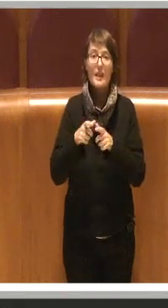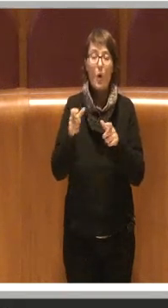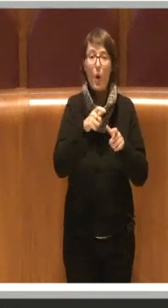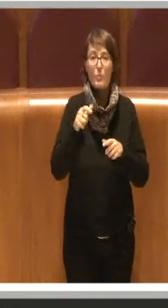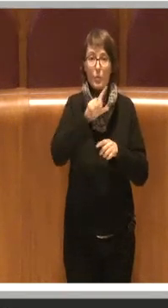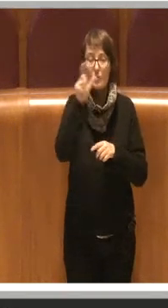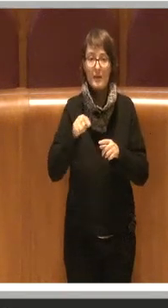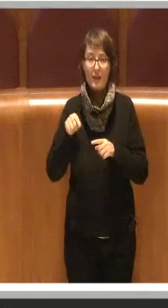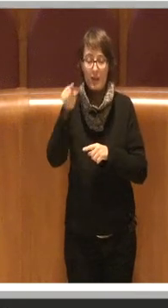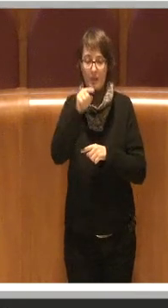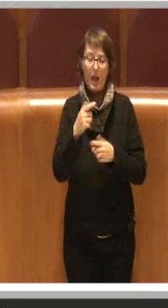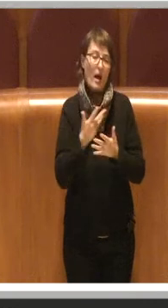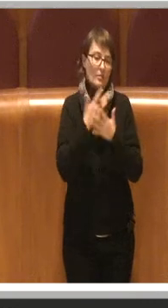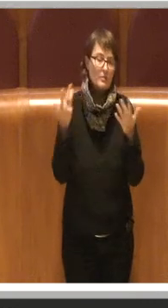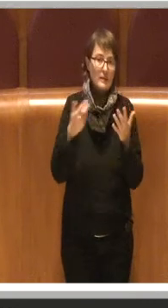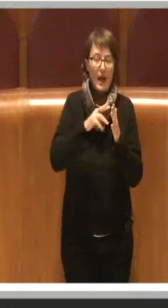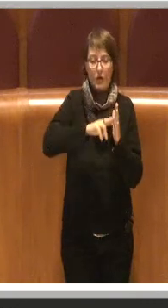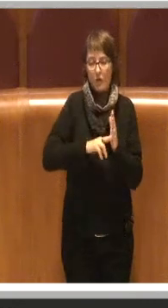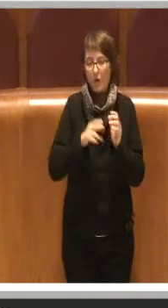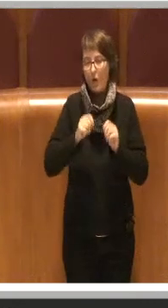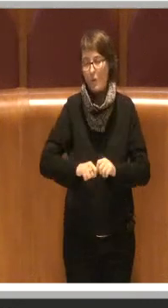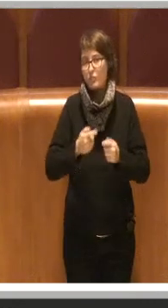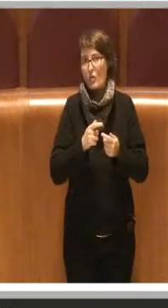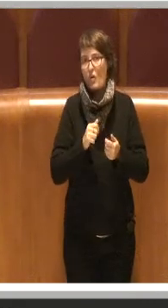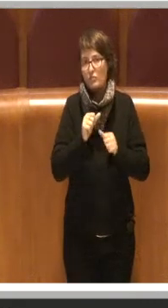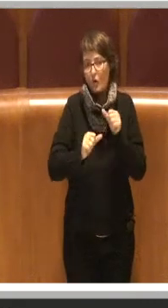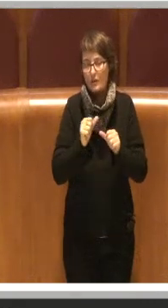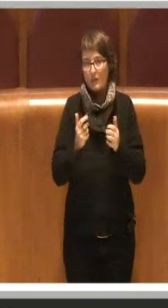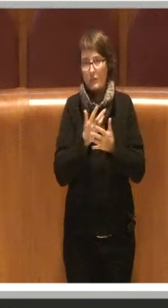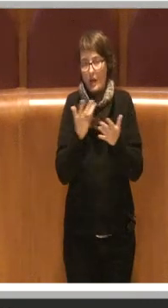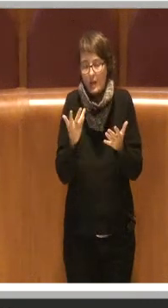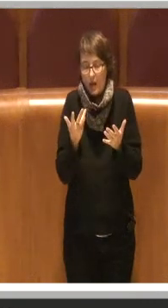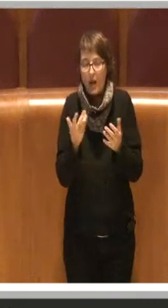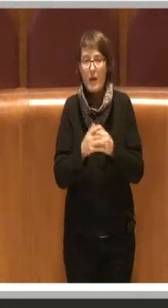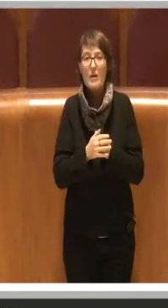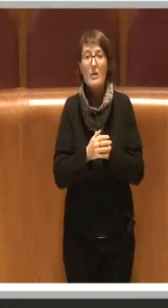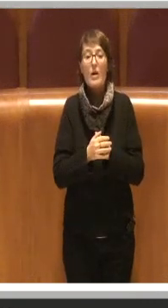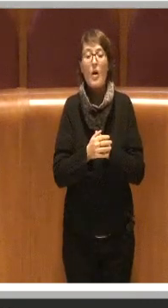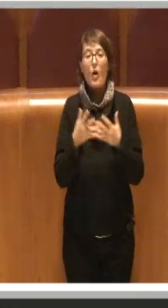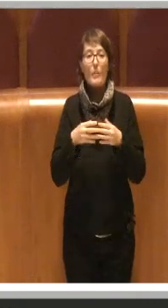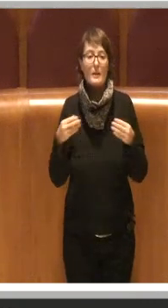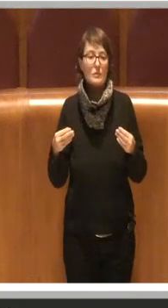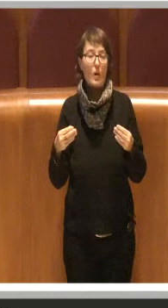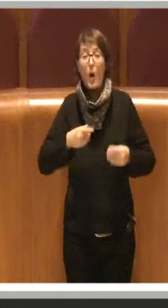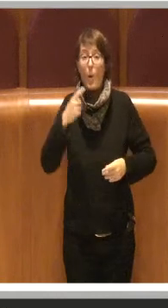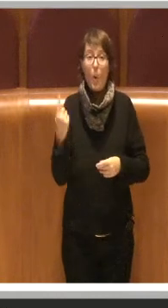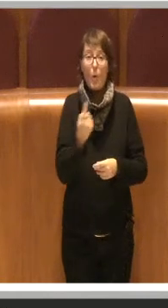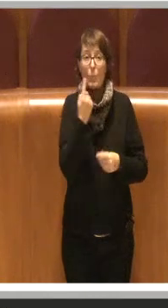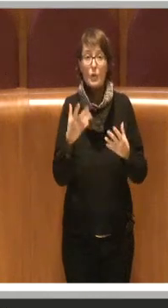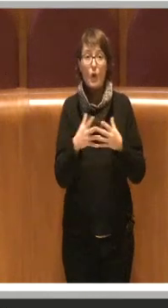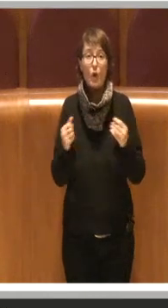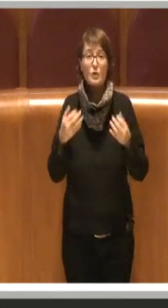norma che sia stata scritta in questo paese, in qualsiasi comune in questo paese. Non è sicuramente uno strumento risolutivo rispetto